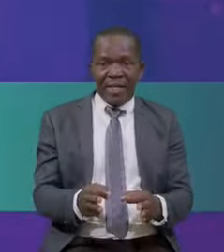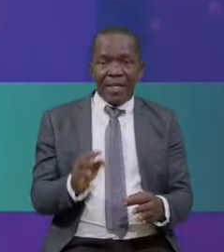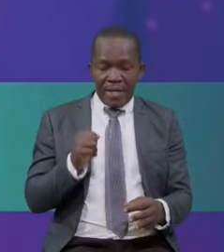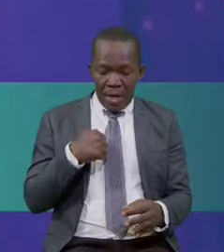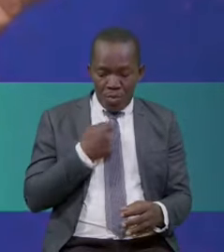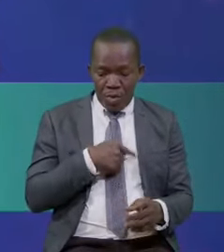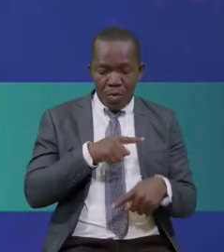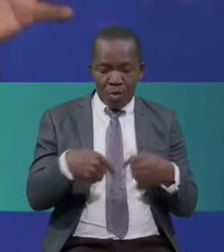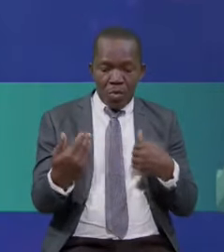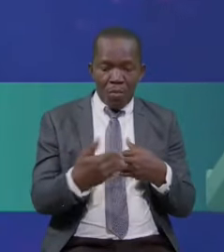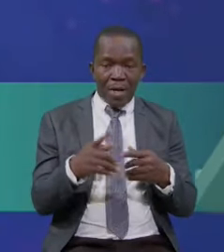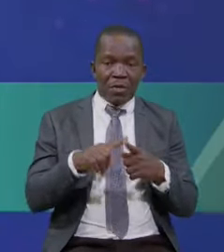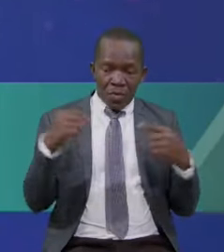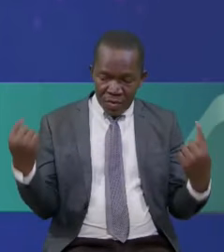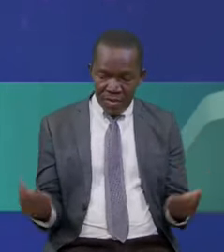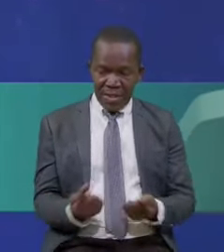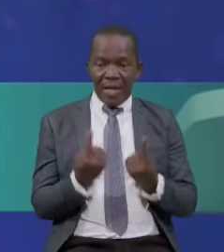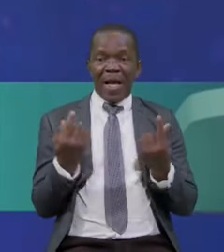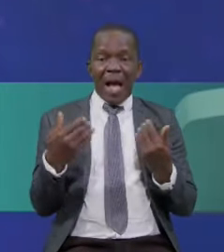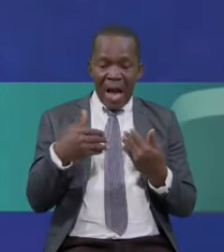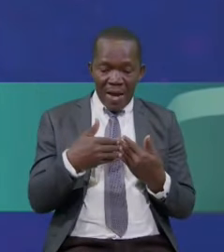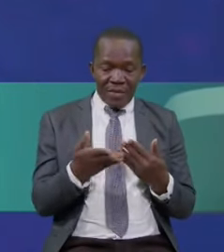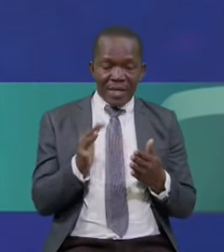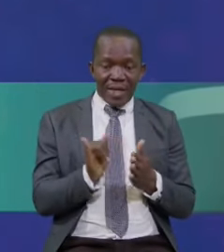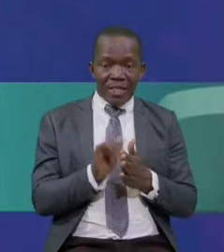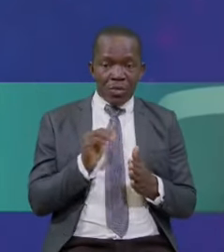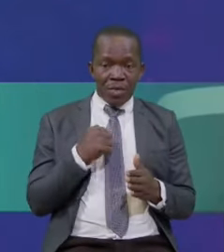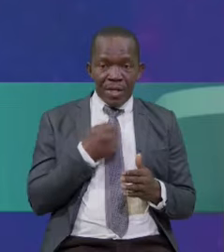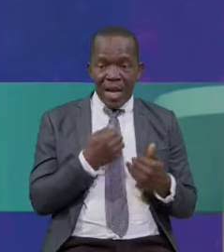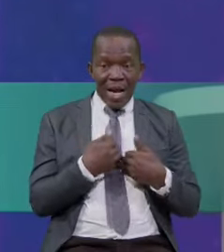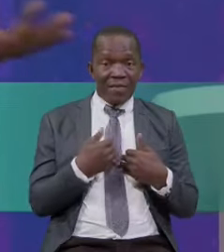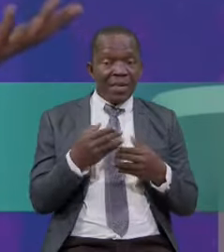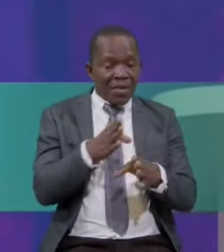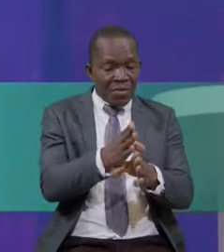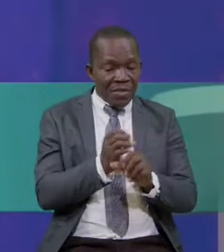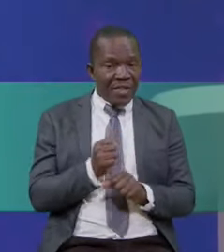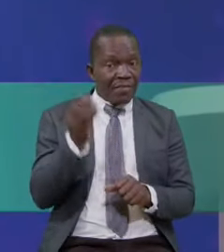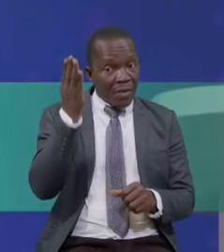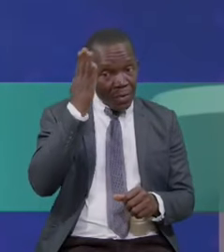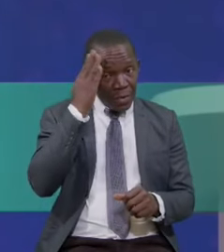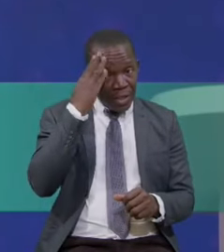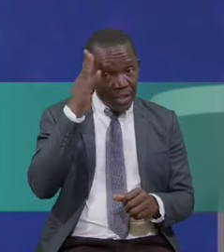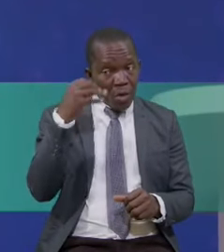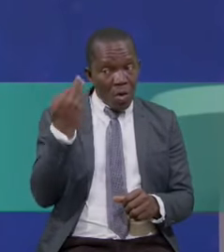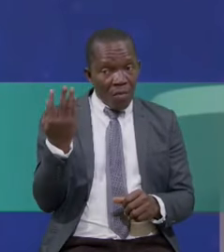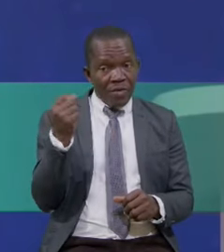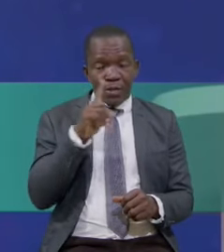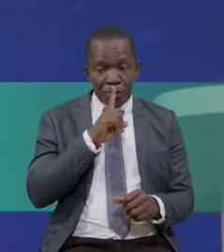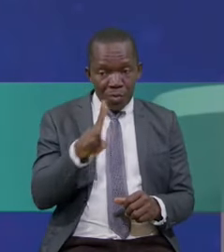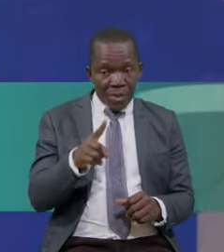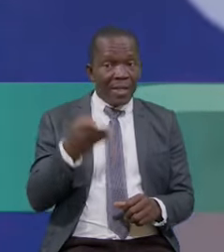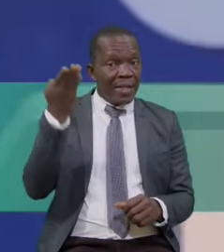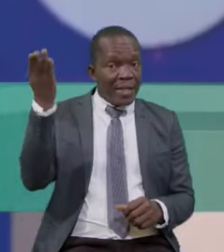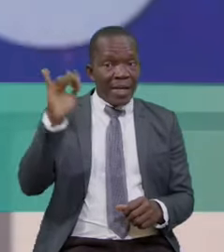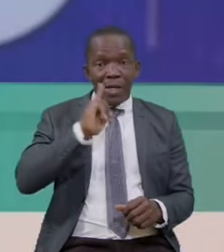volontairement après avoir eu la connaissance de la vérité il ne reste plus de sacrifice